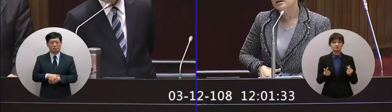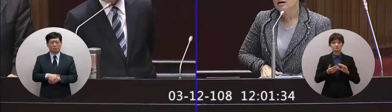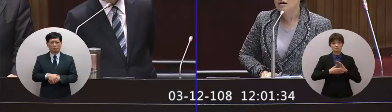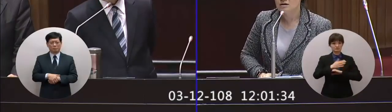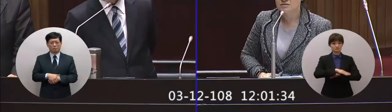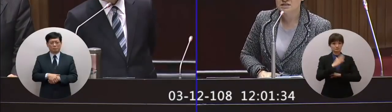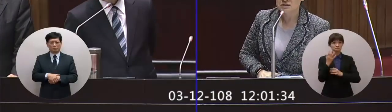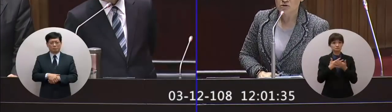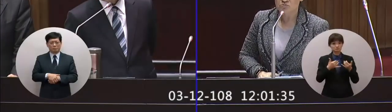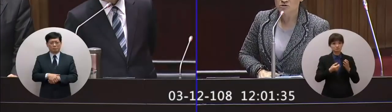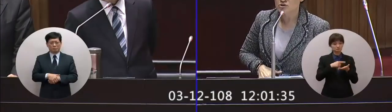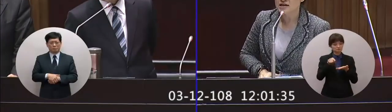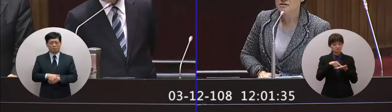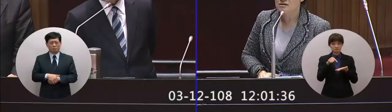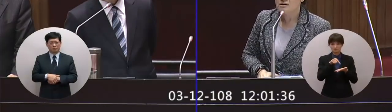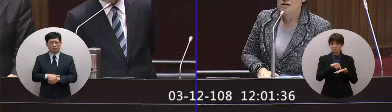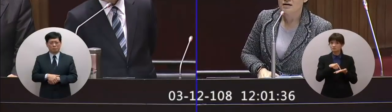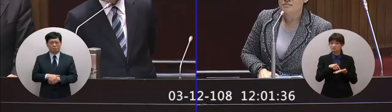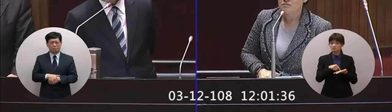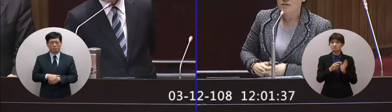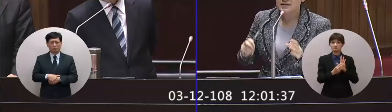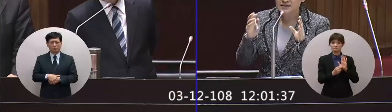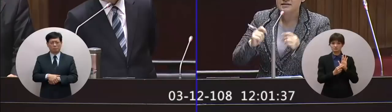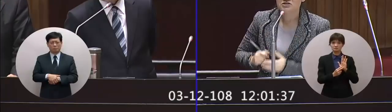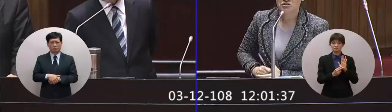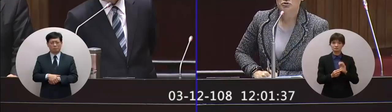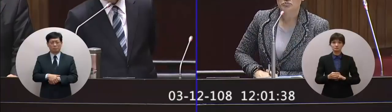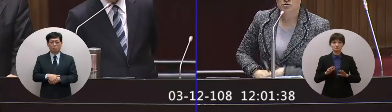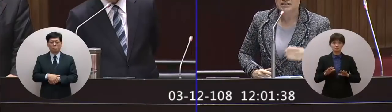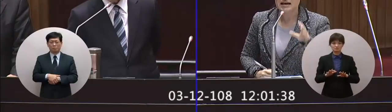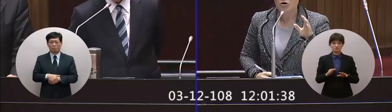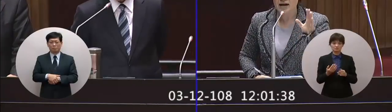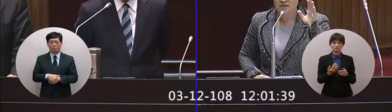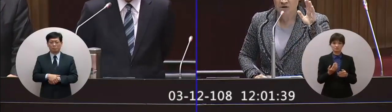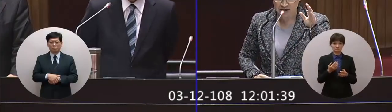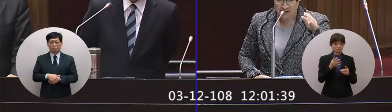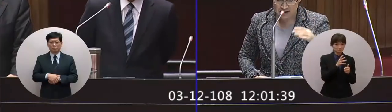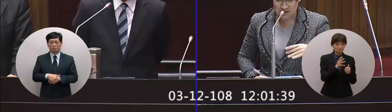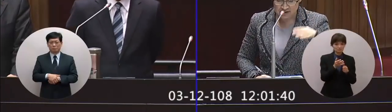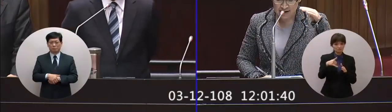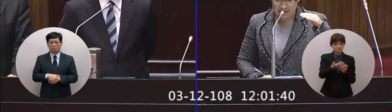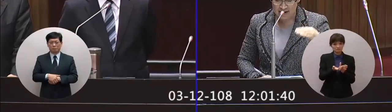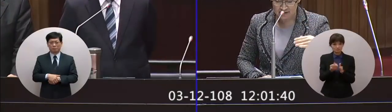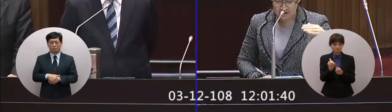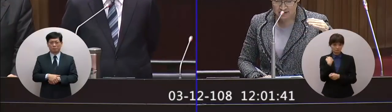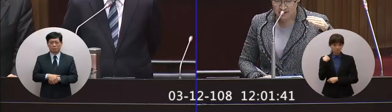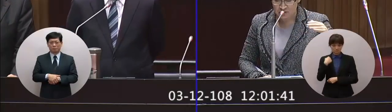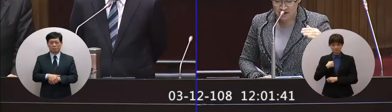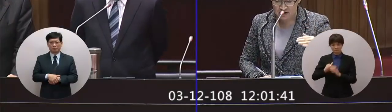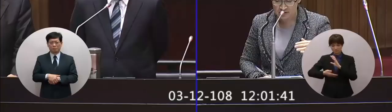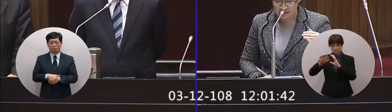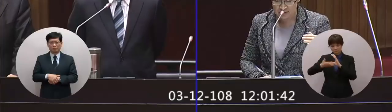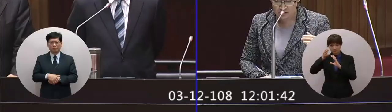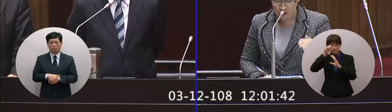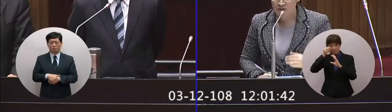讲其实我昨天为了今天的质询，我昨天下午看了某一个电视台它的这个